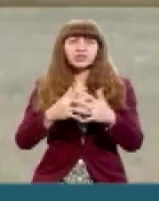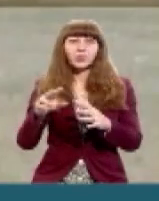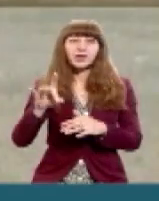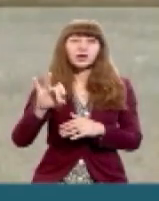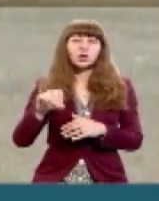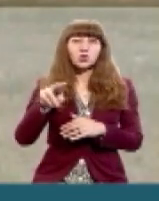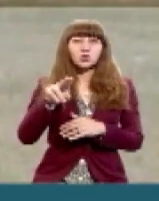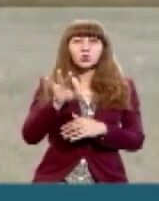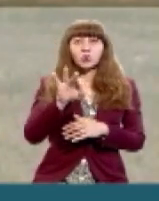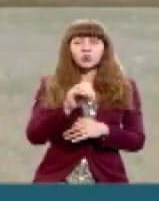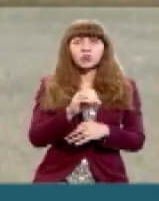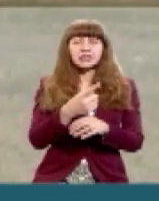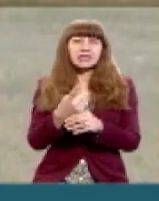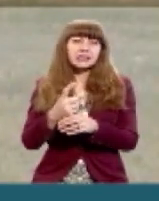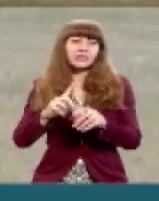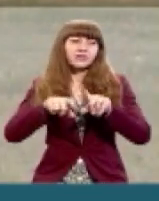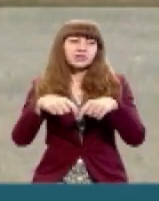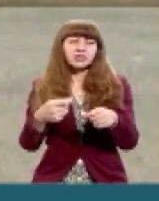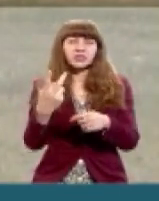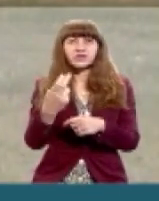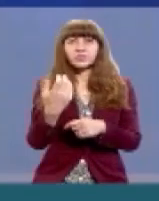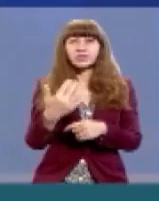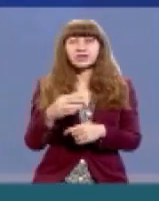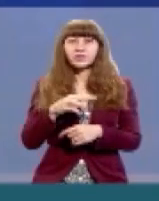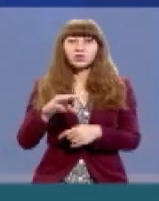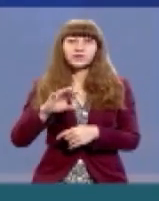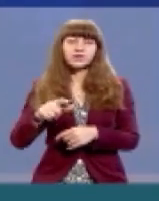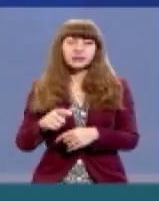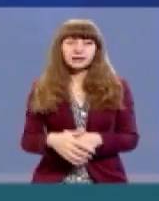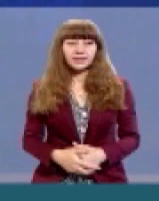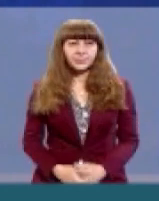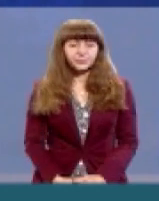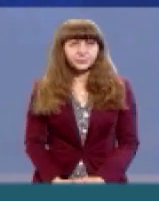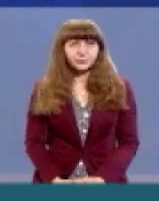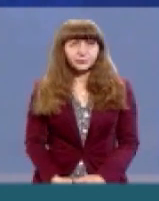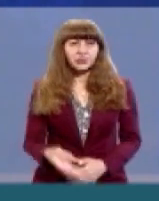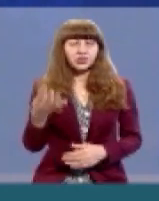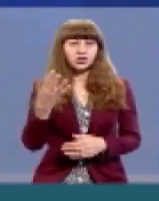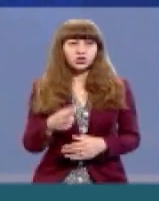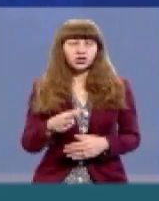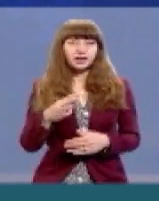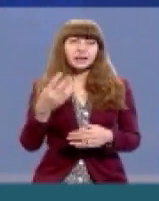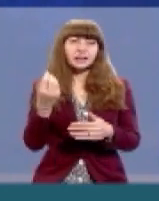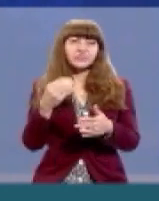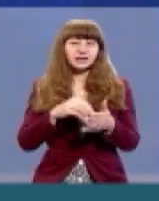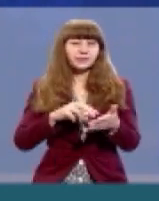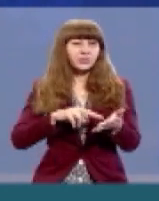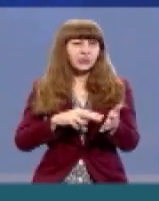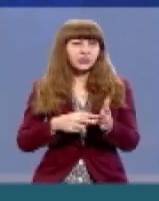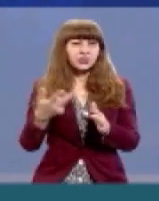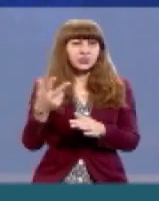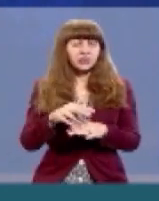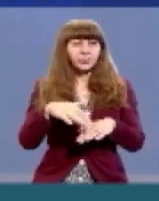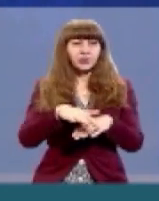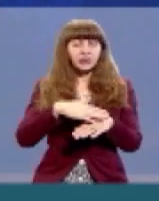Пригородное. На это из бюджета выделено свыше 250 миллионов тенге. Реализуется 4 бюджетных инвестиционных проекта. Из них 3